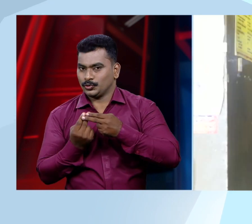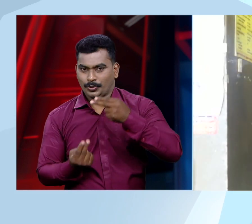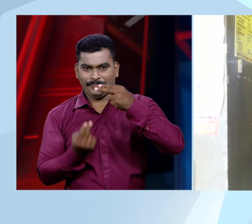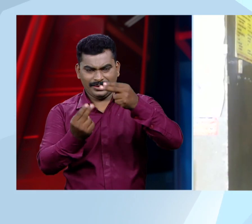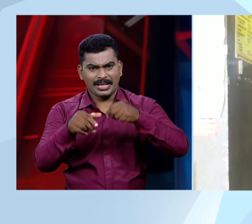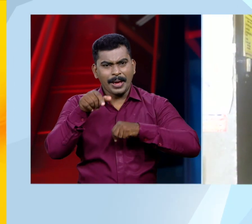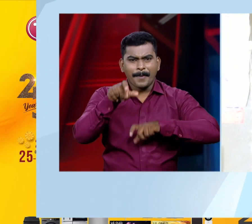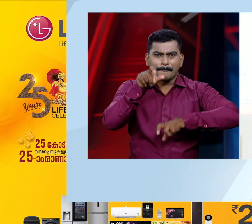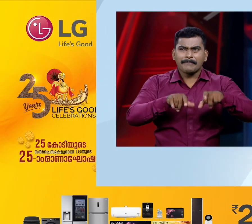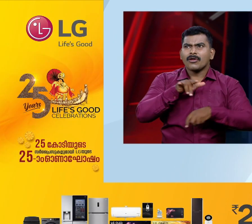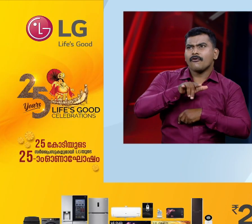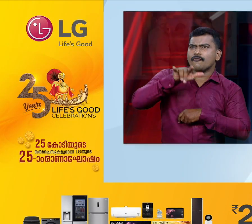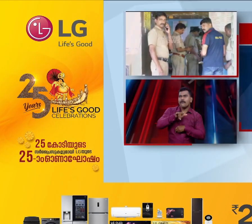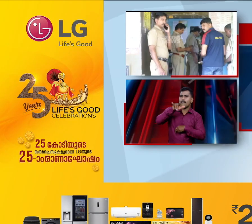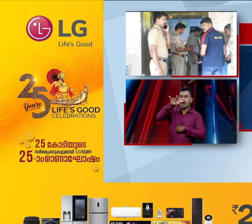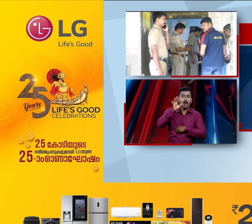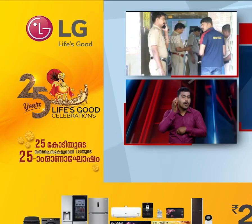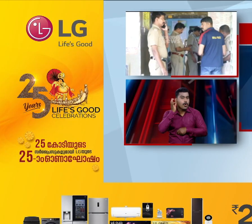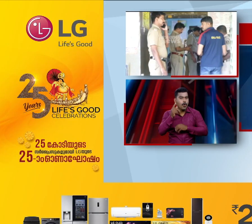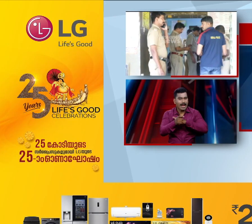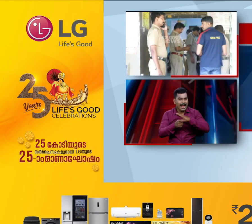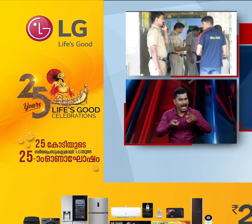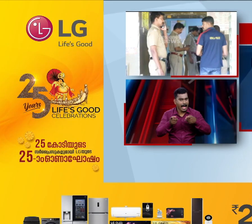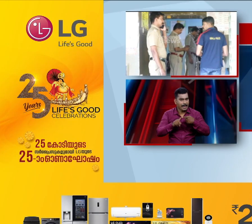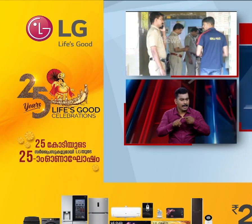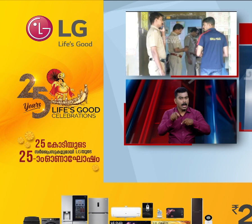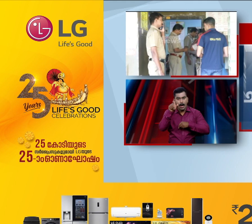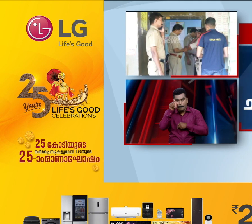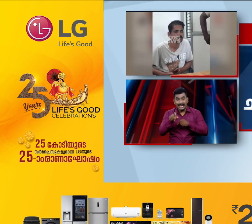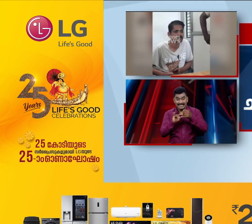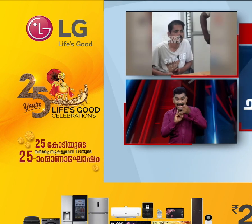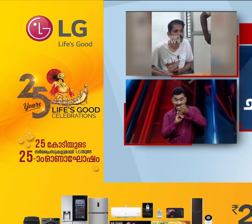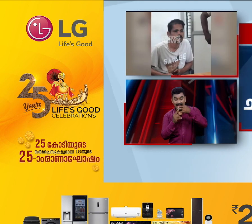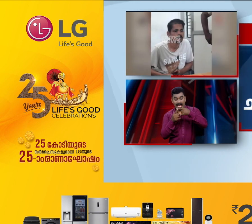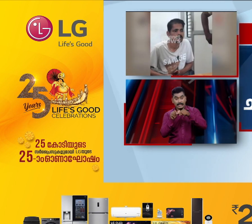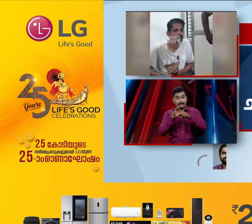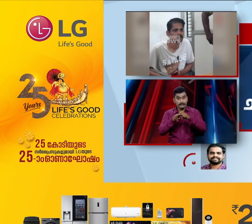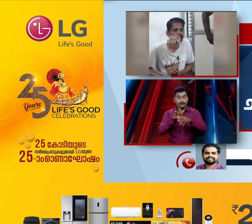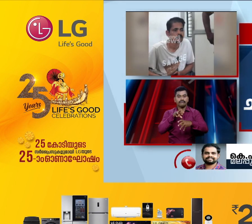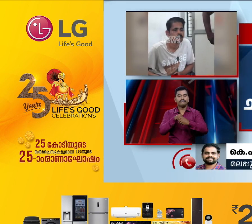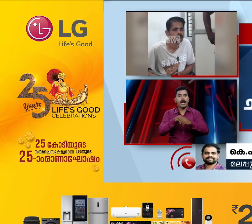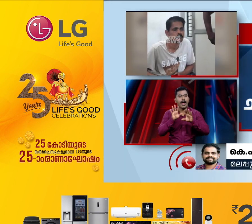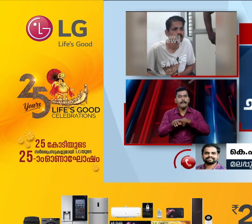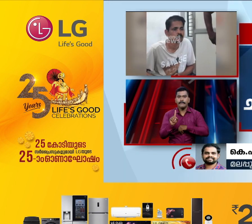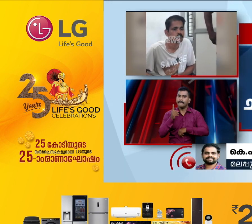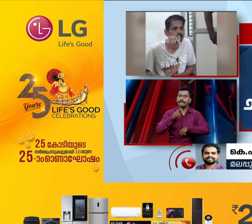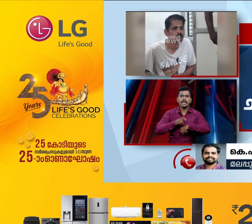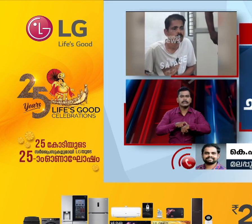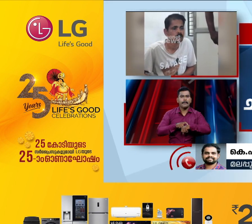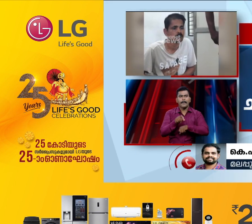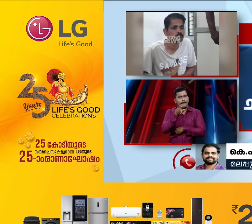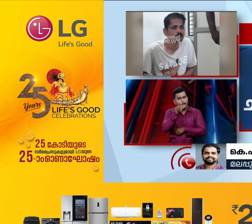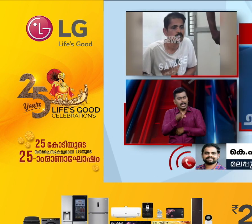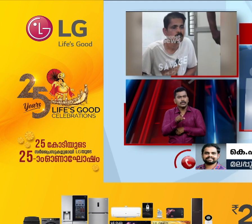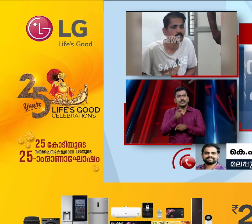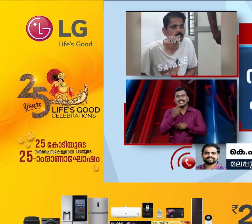ഈ തട്ടിപ്പിനിടയിലാണോ ഇയാൾ പിടിയിലായത്? എന്താണ് വിവരങ്ങൾ? സംസ്ഥാനം ആദ്യമായിട്ടായിരിക്കും ഇത്രയും ഉയർന്നൊരു കസ്റ്റംസ് ഉദ്യോഗസ്ഥൻ സ്വർണ്ണക്കടത്തുമായി